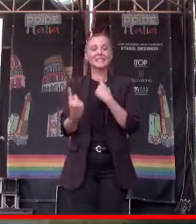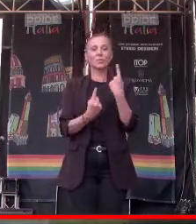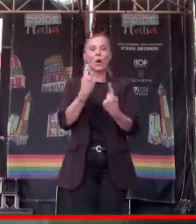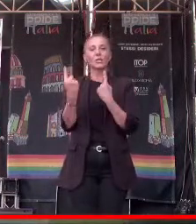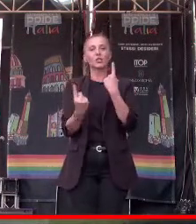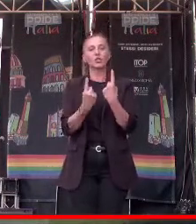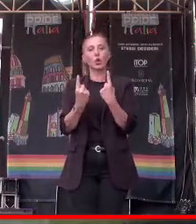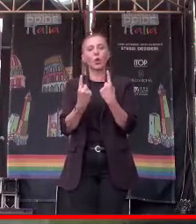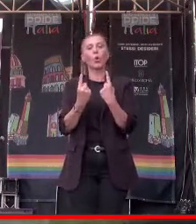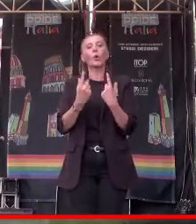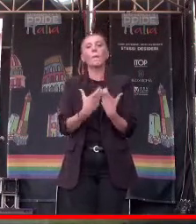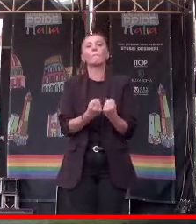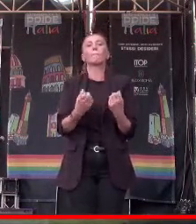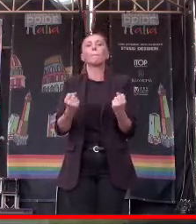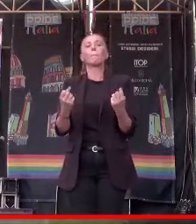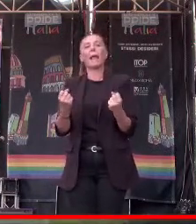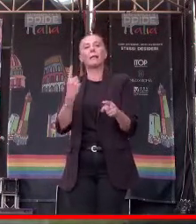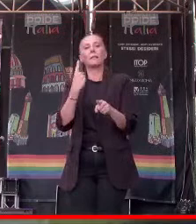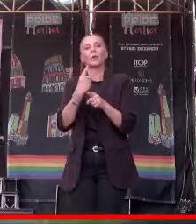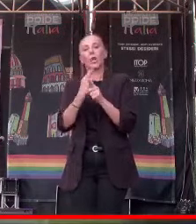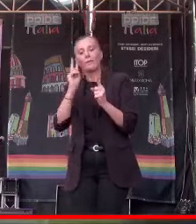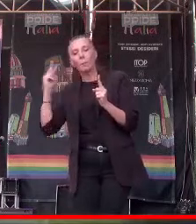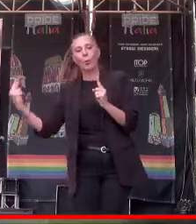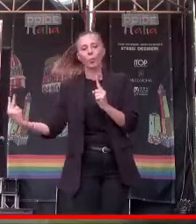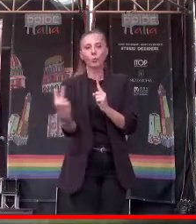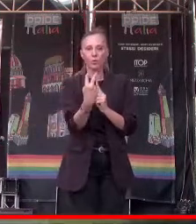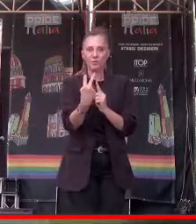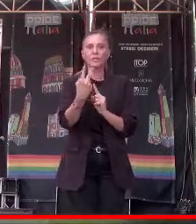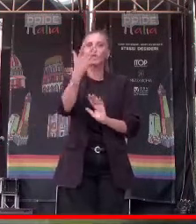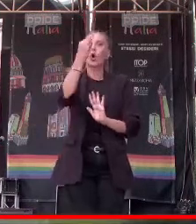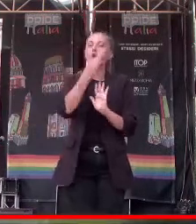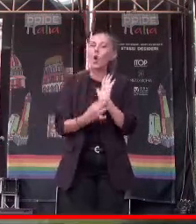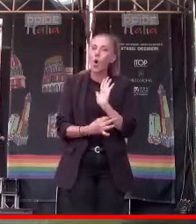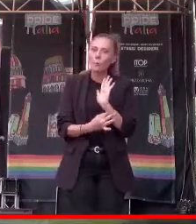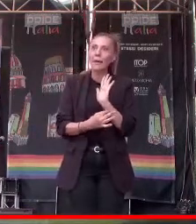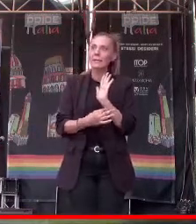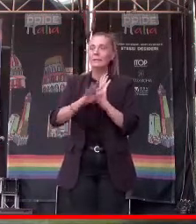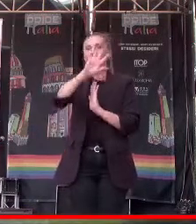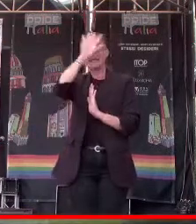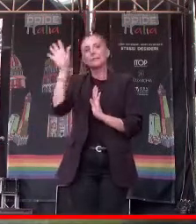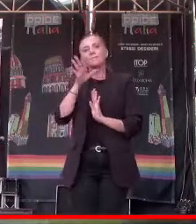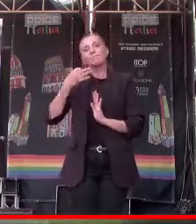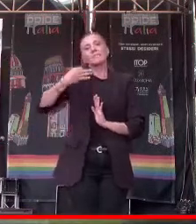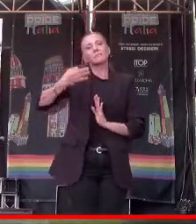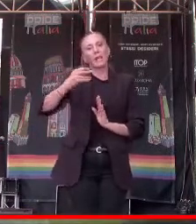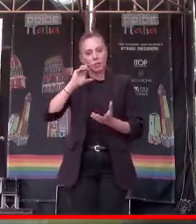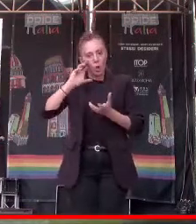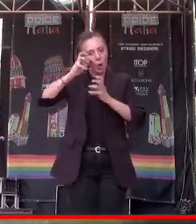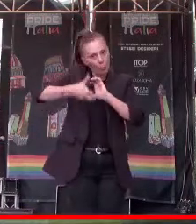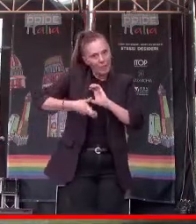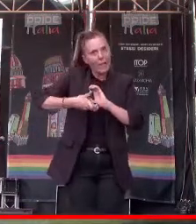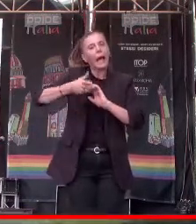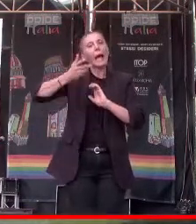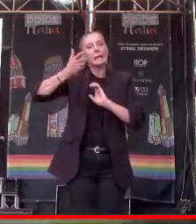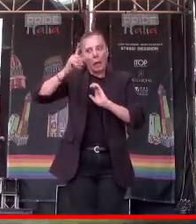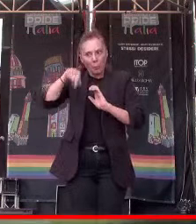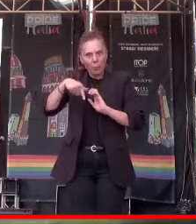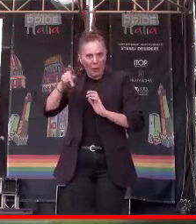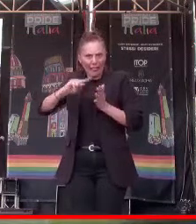modo molto pratico, a fronte di normative che a volte sembrano complicate, anche i tecnici.